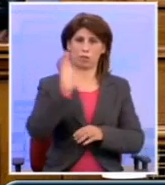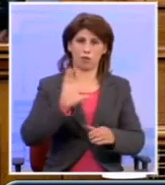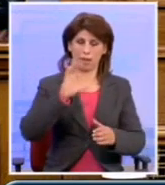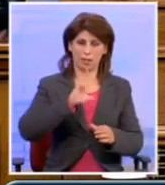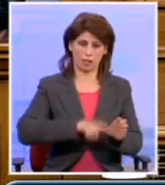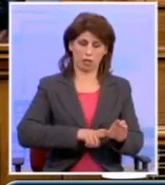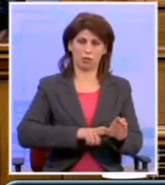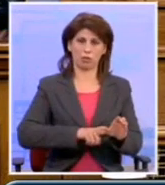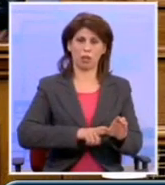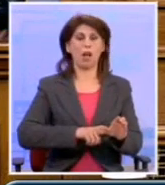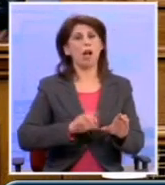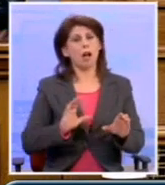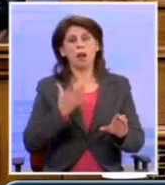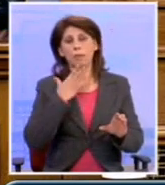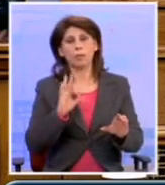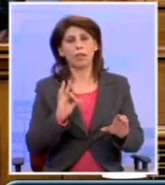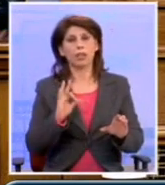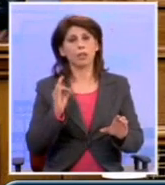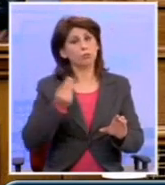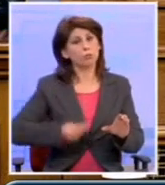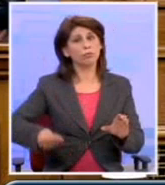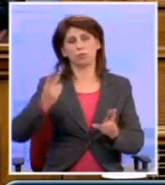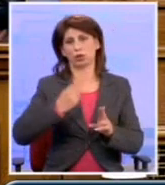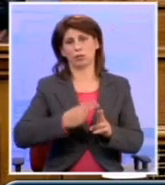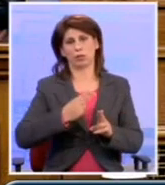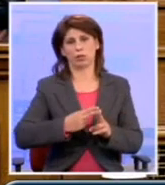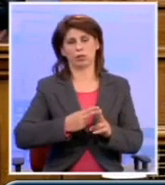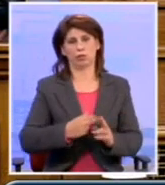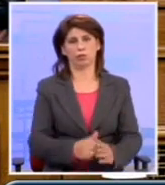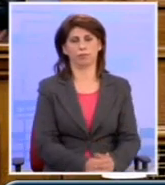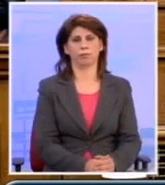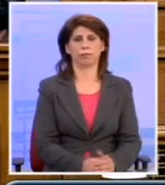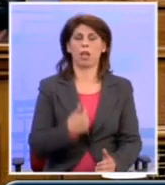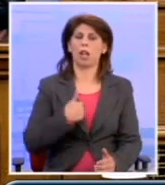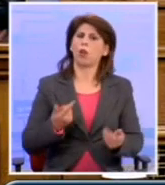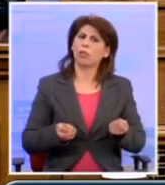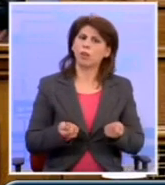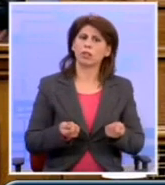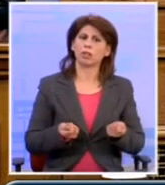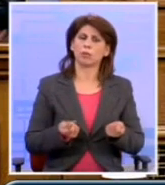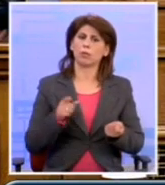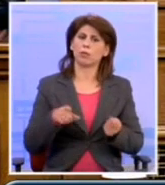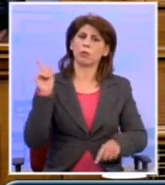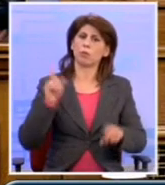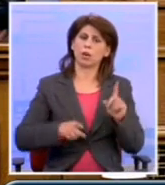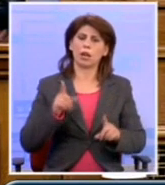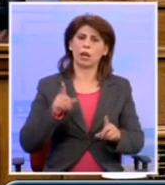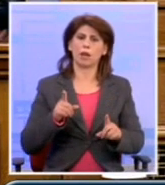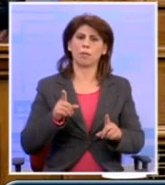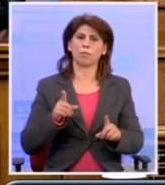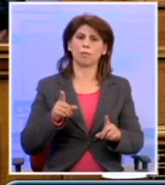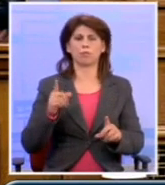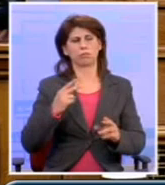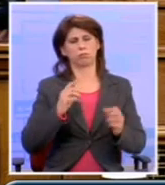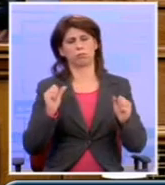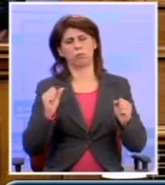Ένωσης, αλλά επειδή είναι κάτι πολύ πιο σημαντικό. Εγώ θα χρησιμοποιήσω αυτό που ορισμένοι κυρίαρχοι στα μίντια